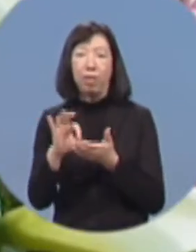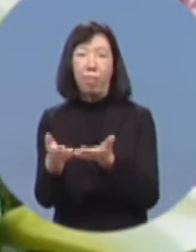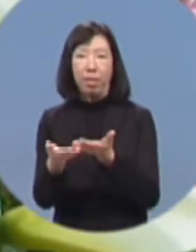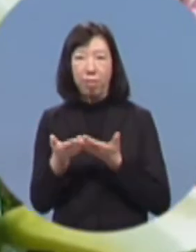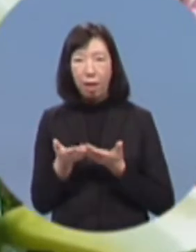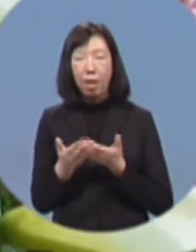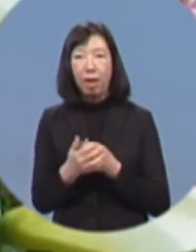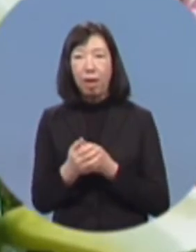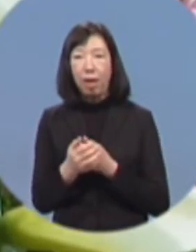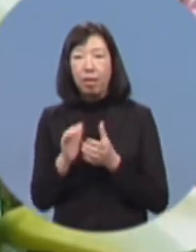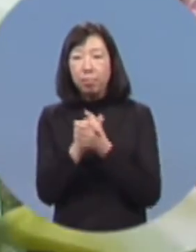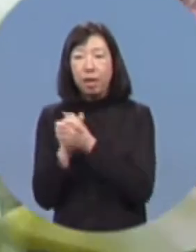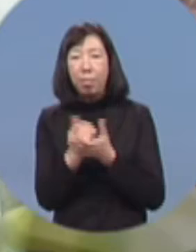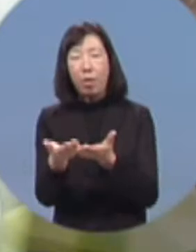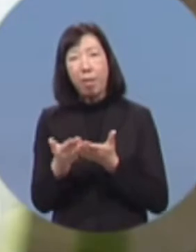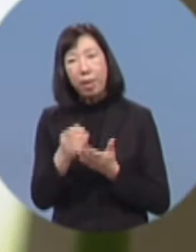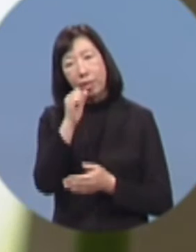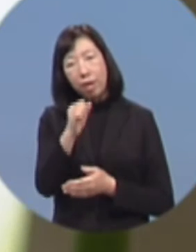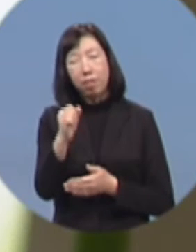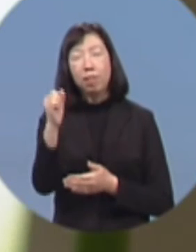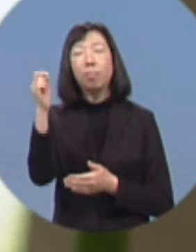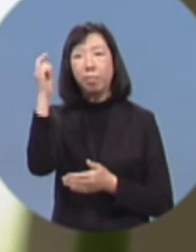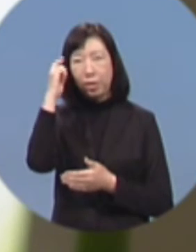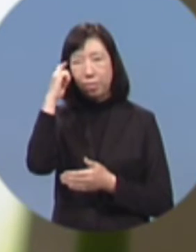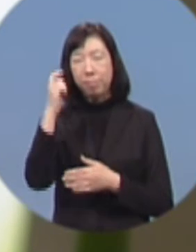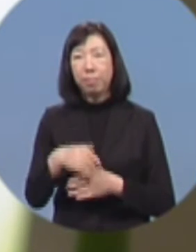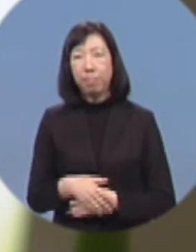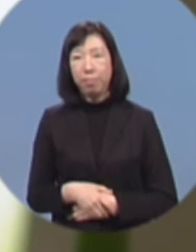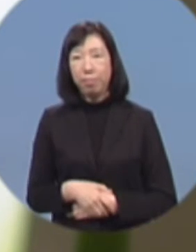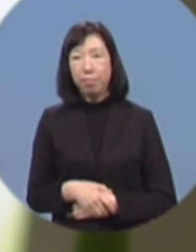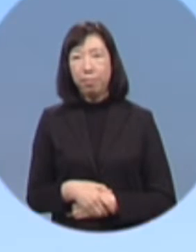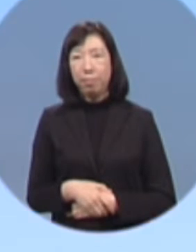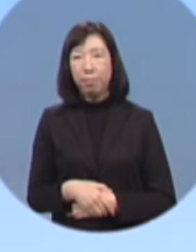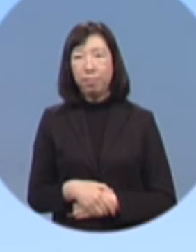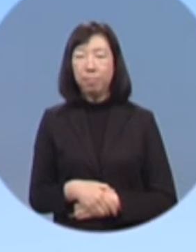ただいて親しんでもらえるようになったらいいなというふうに思っています。